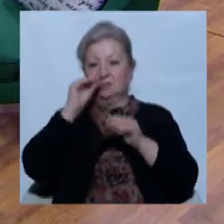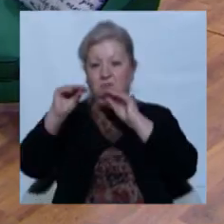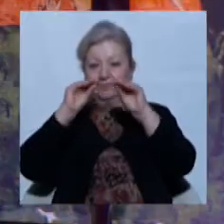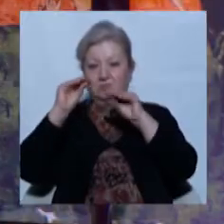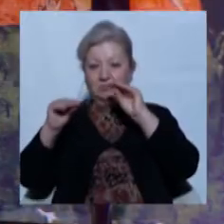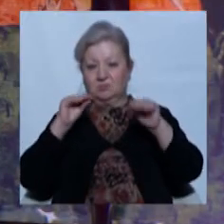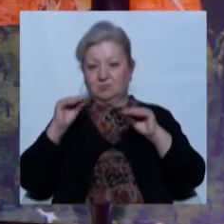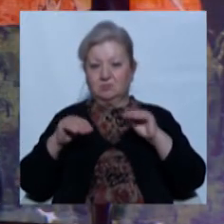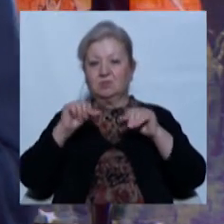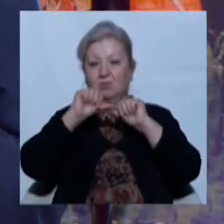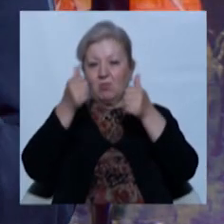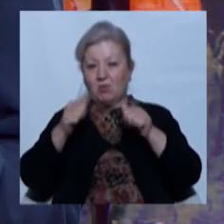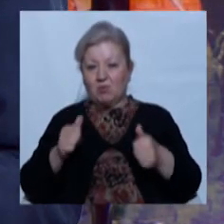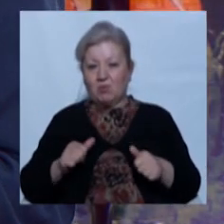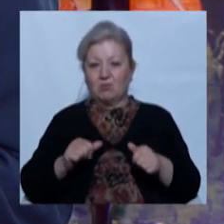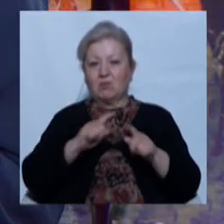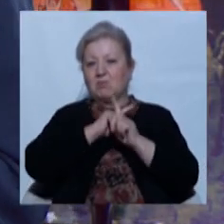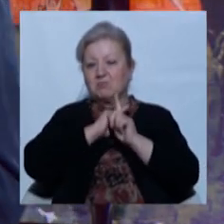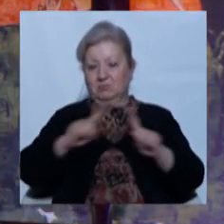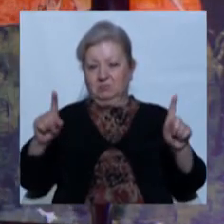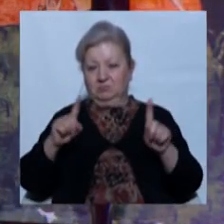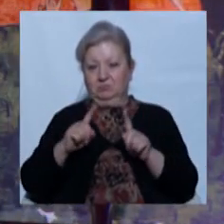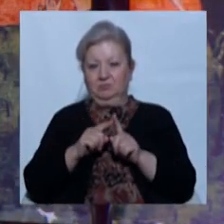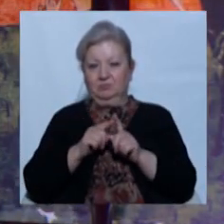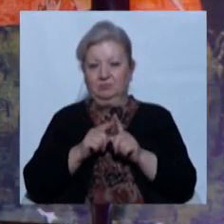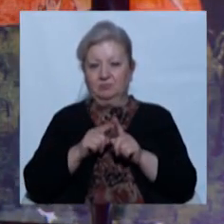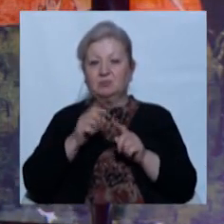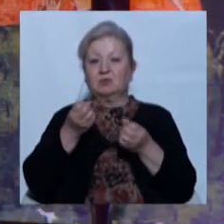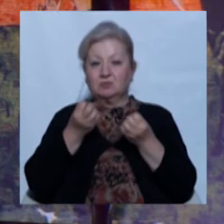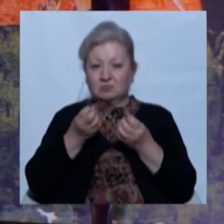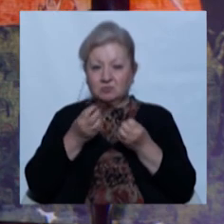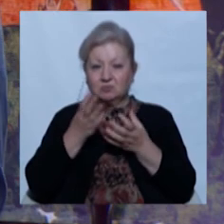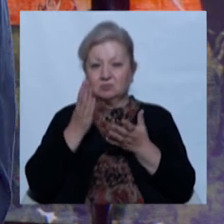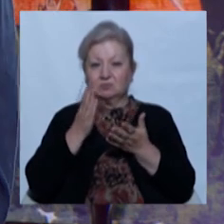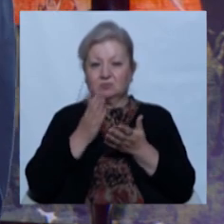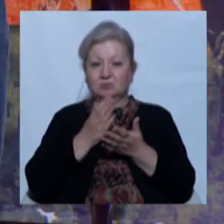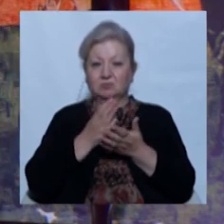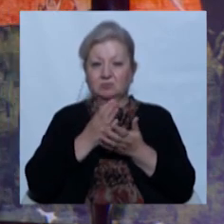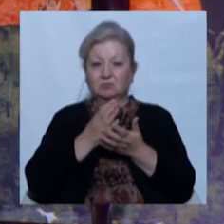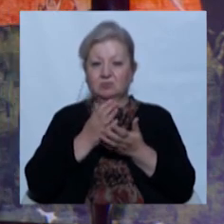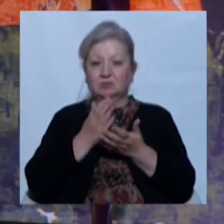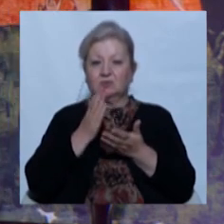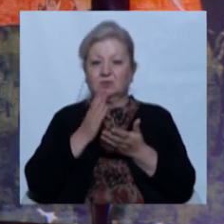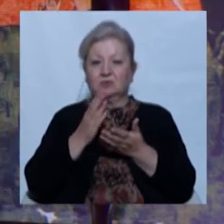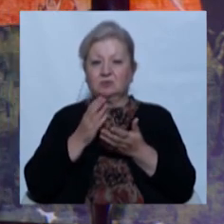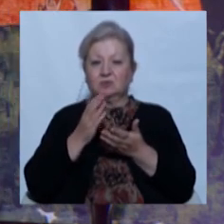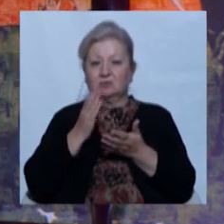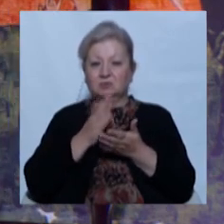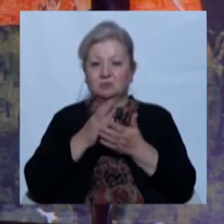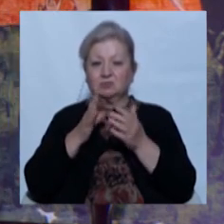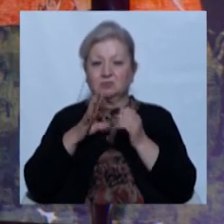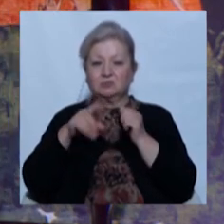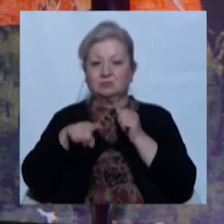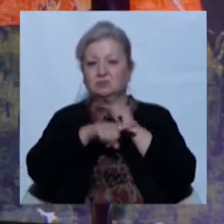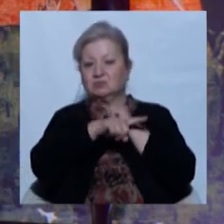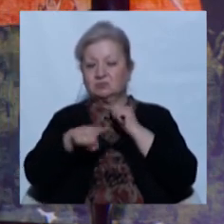თავისი ფორმებით და უნიკალურობით. გარდა ამისა, კიდევ ერთი რითაც